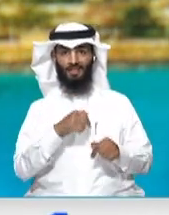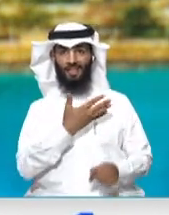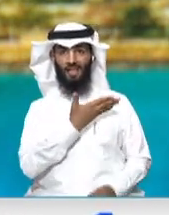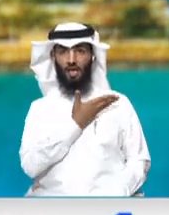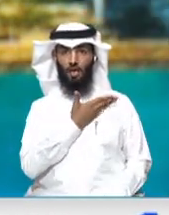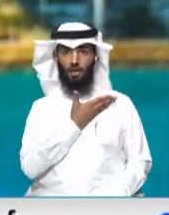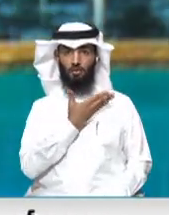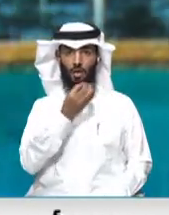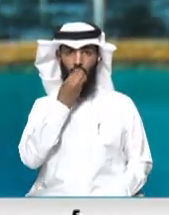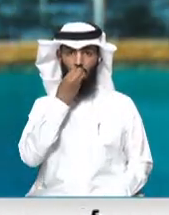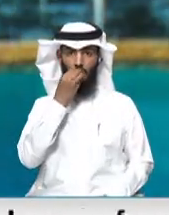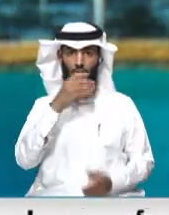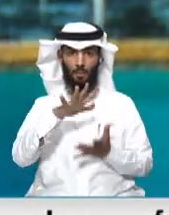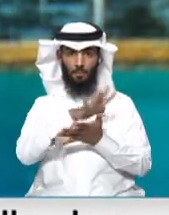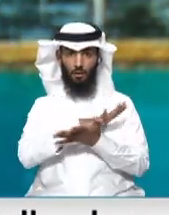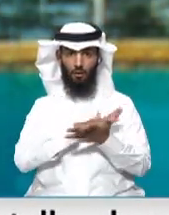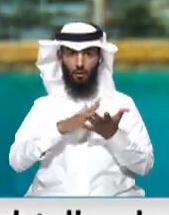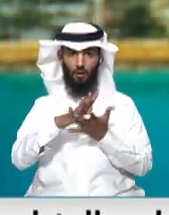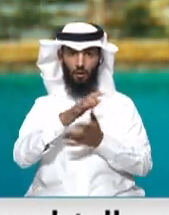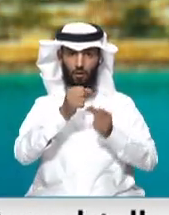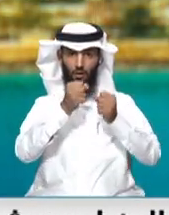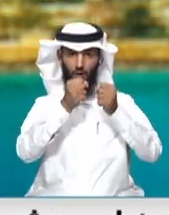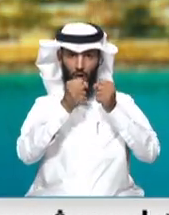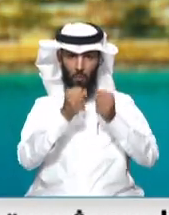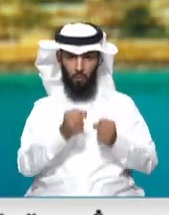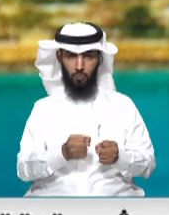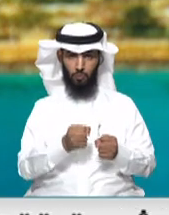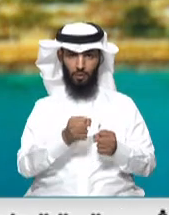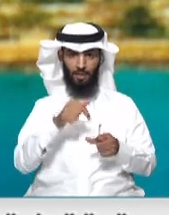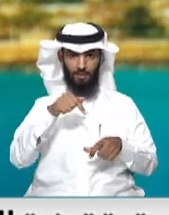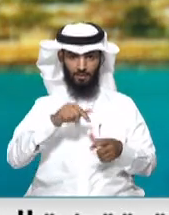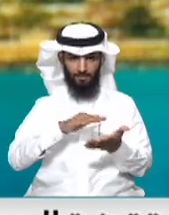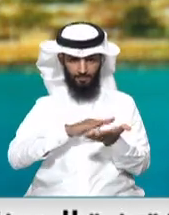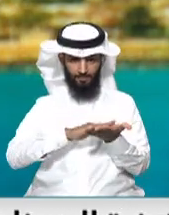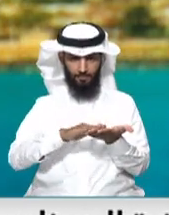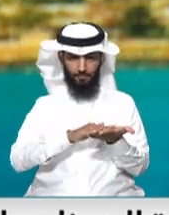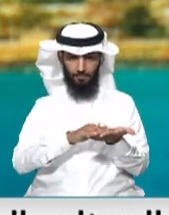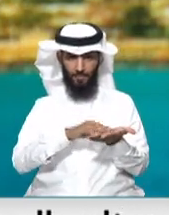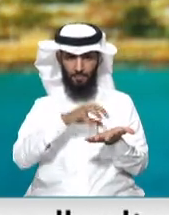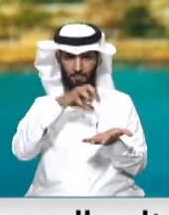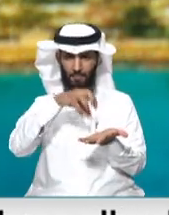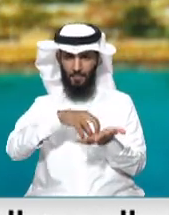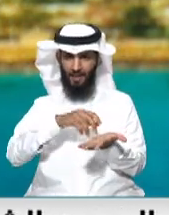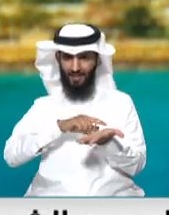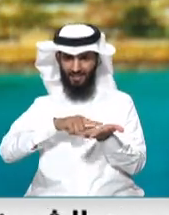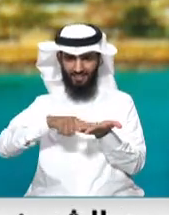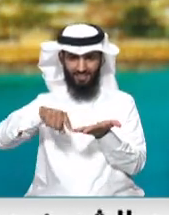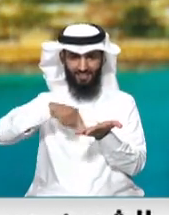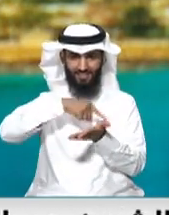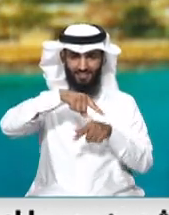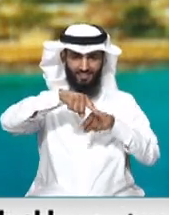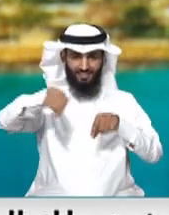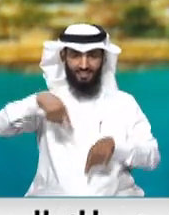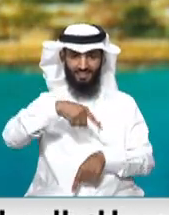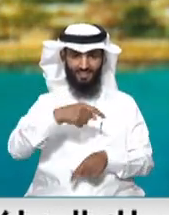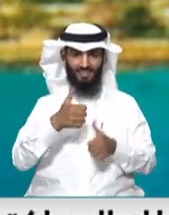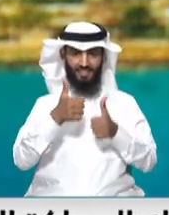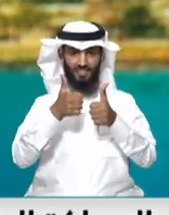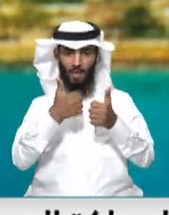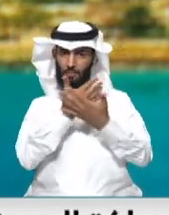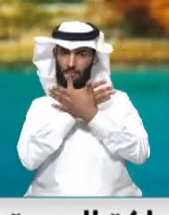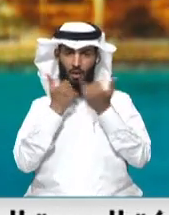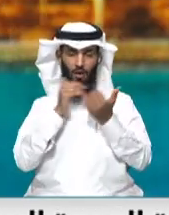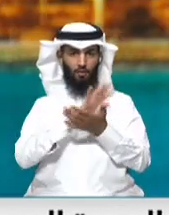خطير مشيرا الى انه لم يعد مكانا امنا في القطاع المحاصر واوضح ان التقارير الاخيره بشان اوامر